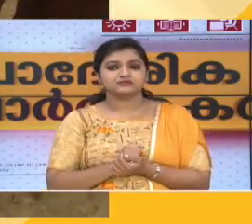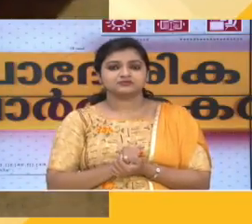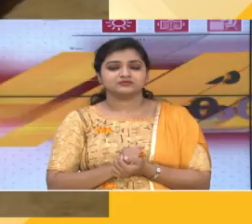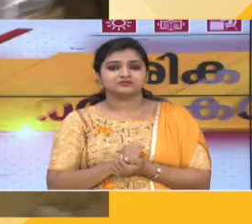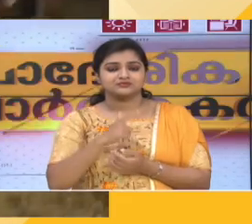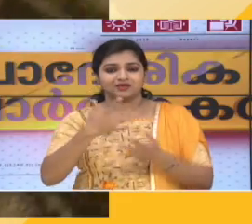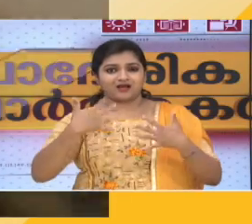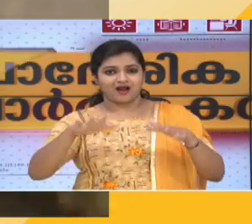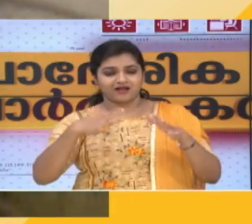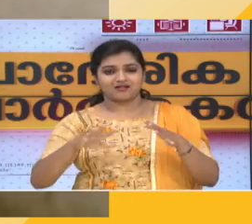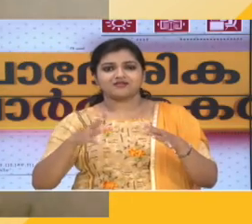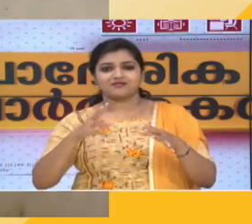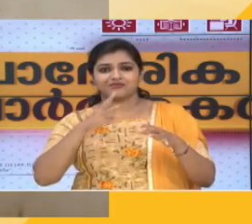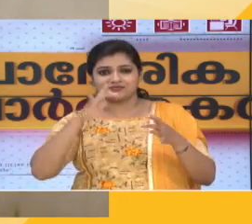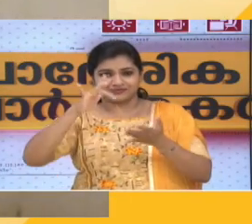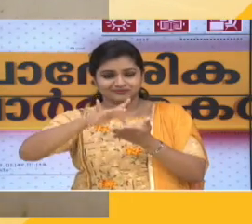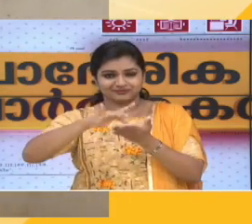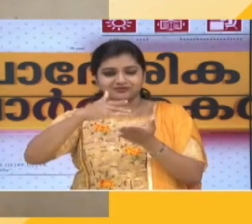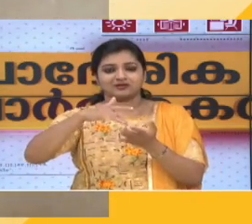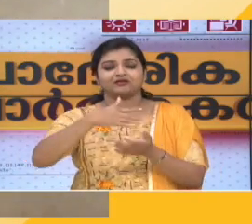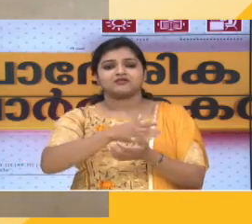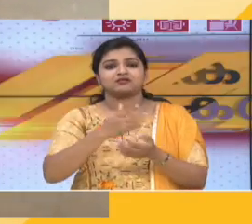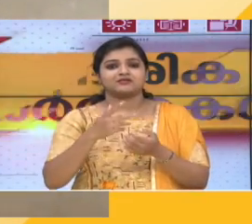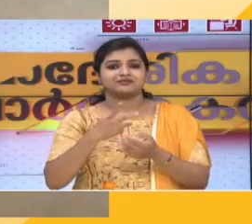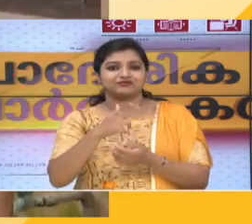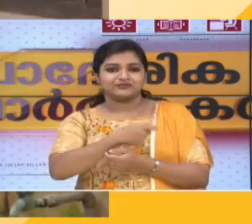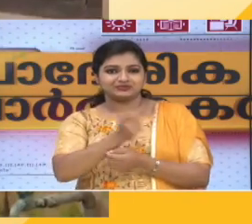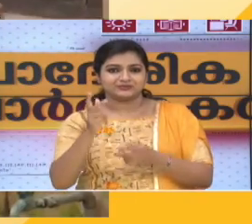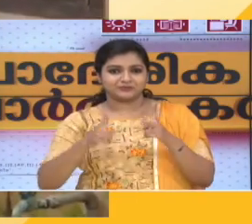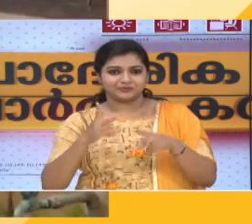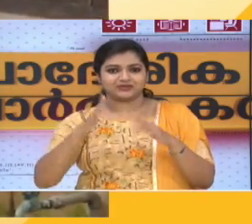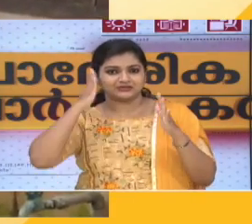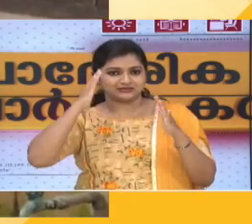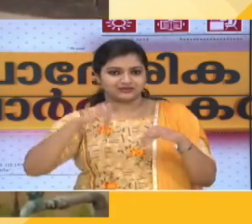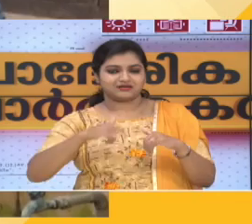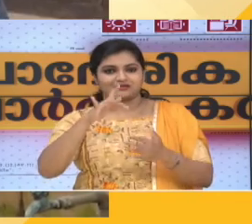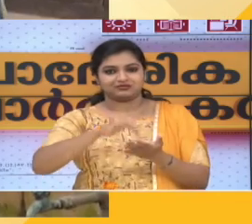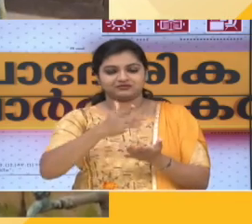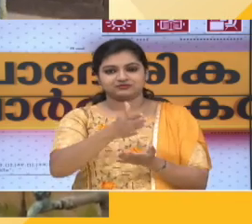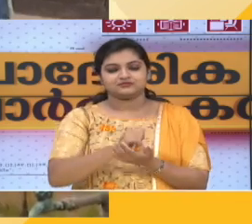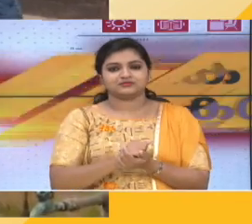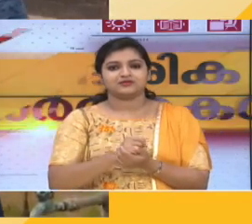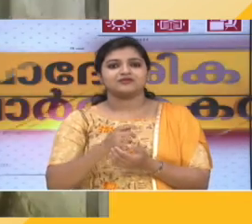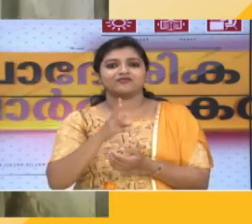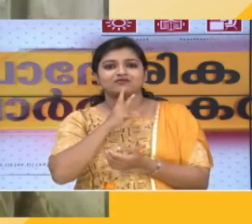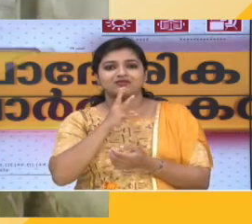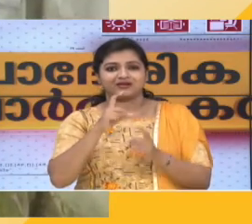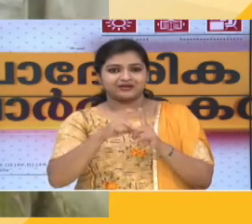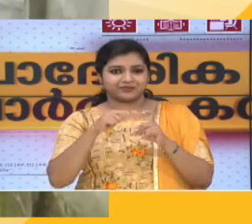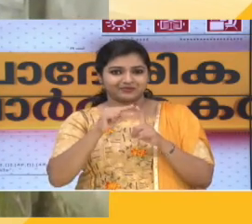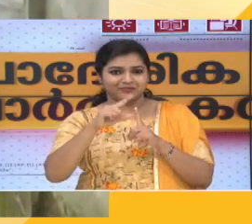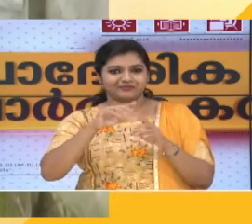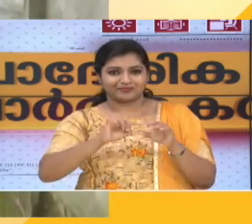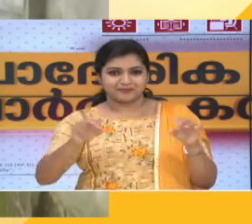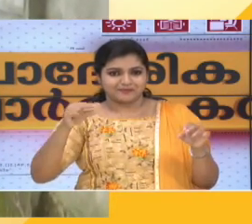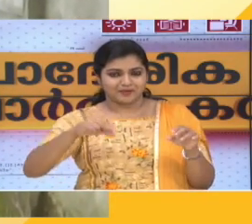കടലിനും കായലിനും നടുവിലുള്ള ദുരിതത്തിലാണ് മത്സ്യത്തൊഴിലാളികൾ താമസിക്കുന്ന കാരിത്താസ് കോളനി. വാട്ടർ അതോറിറ്റിയുടെ വെള്ളമല്ലാതെ മറ്റ് ആശ്രയവുമില്ല.